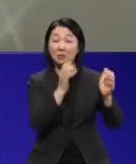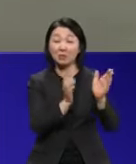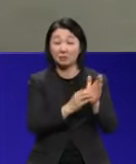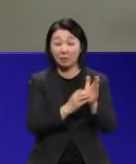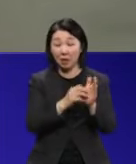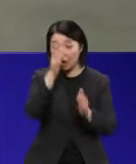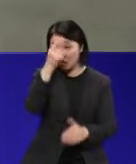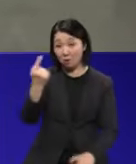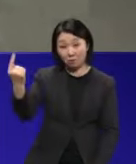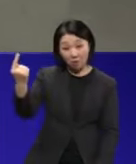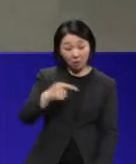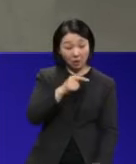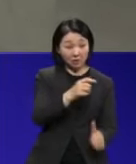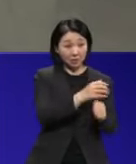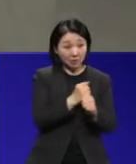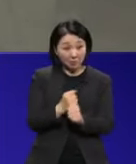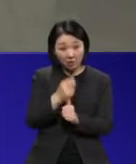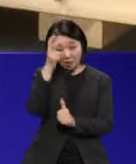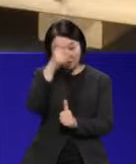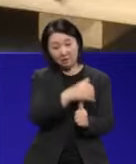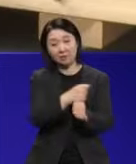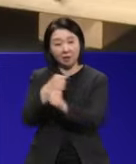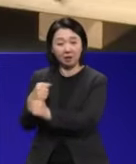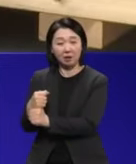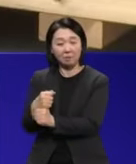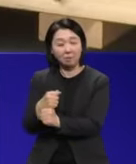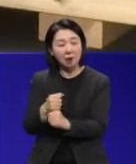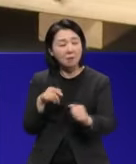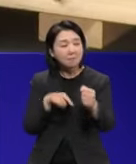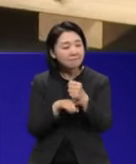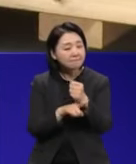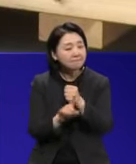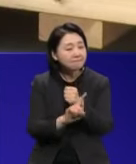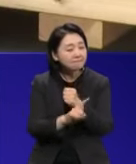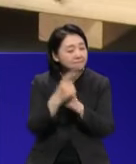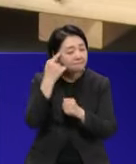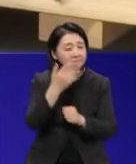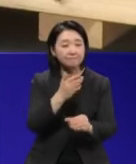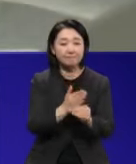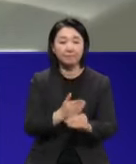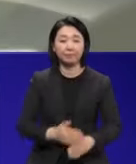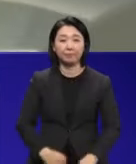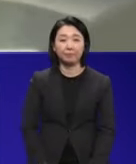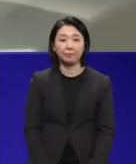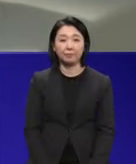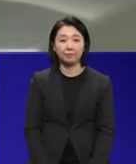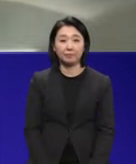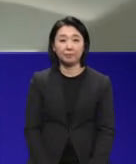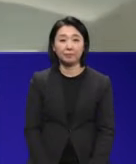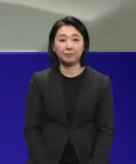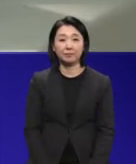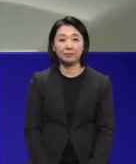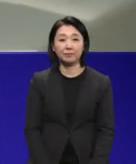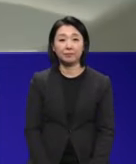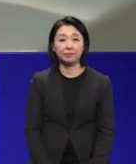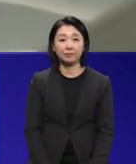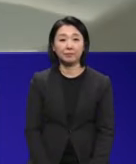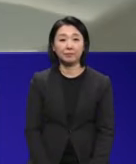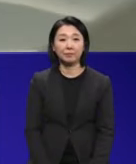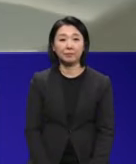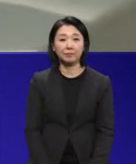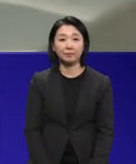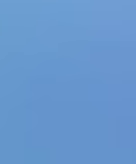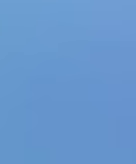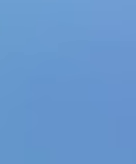방송하려면이 남성을 경찰서로 데려가 정확한 사건 경의를 조사하고 있습니다 JTBC 송우영